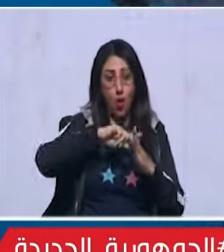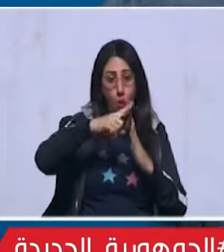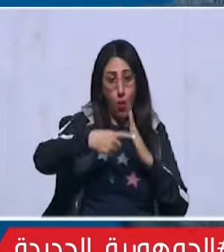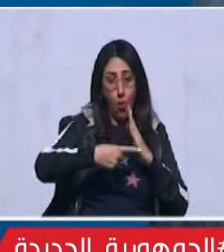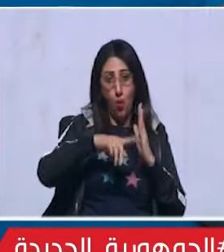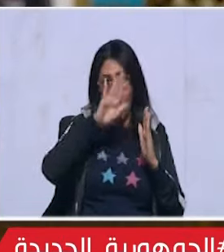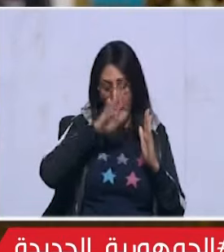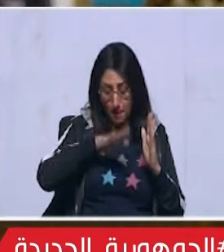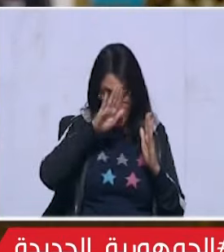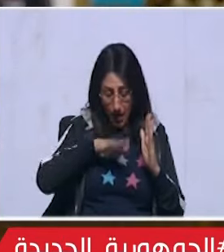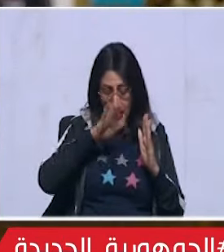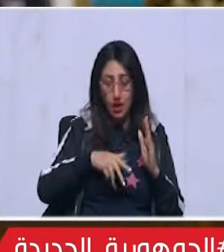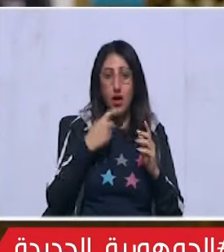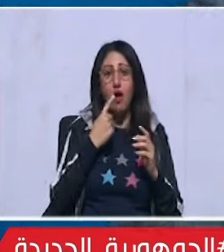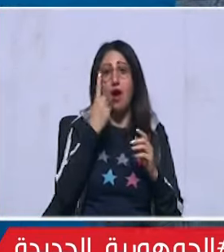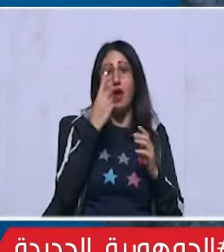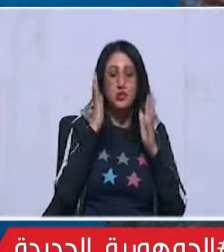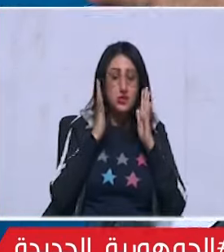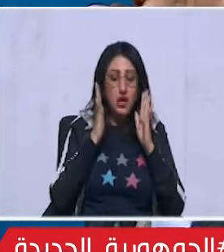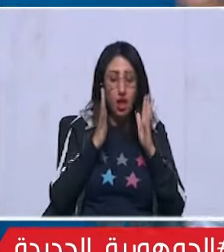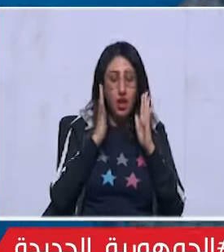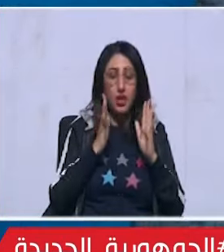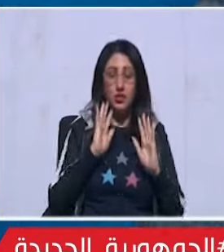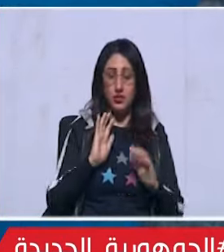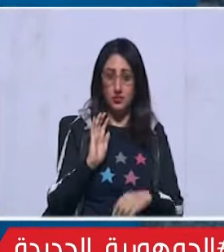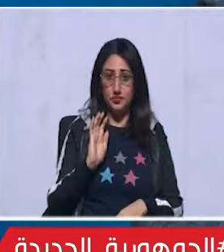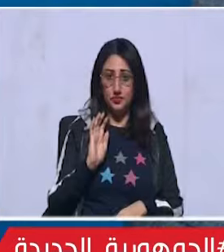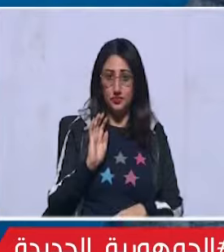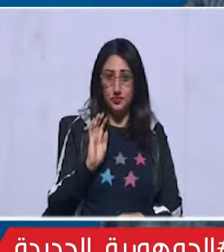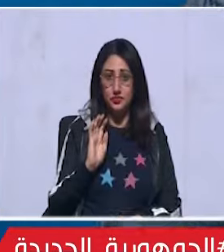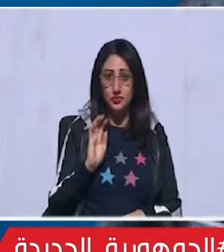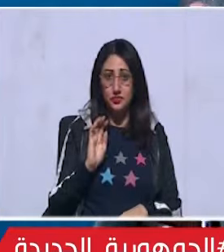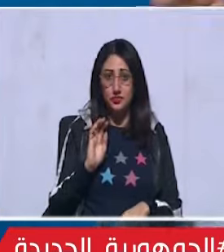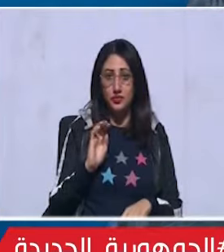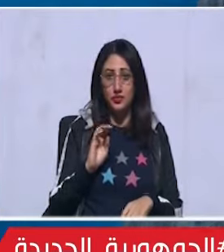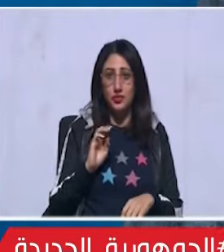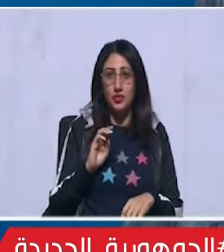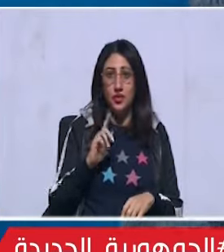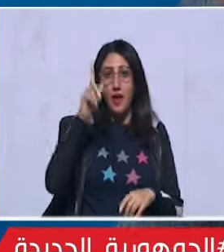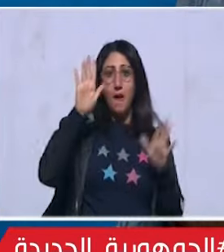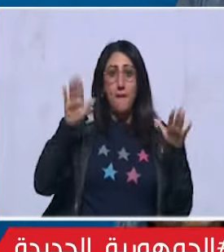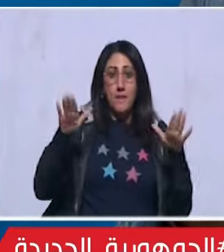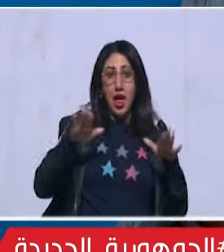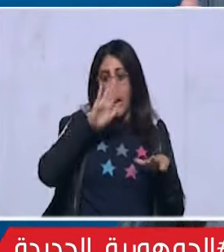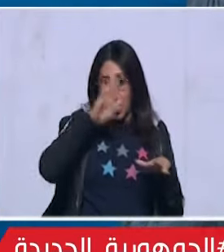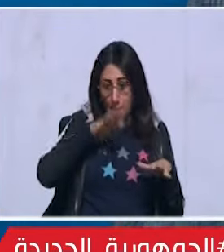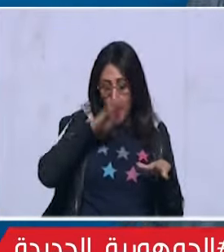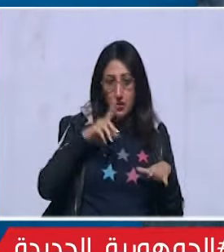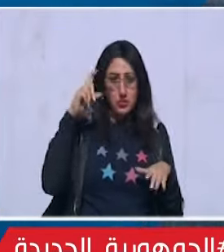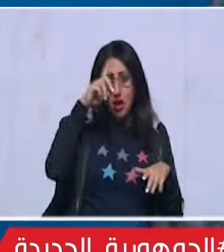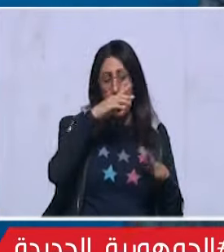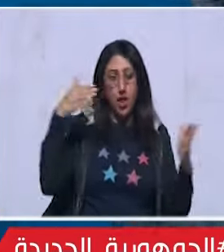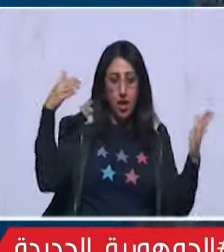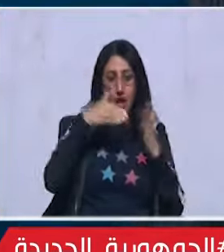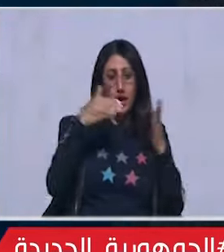الملائكه في ركعه واحده فال الرحله ليها معاني كتير وليها حكم كتيره قوي قوي لا